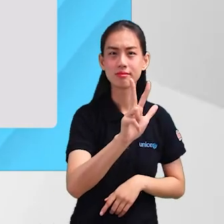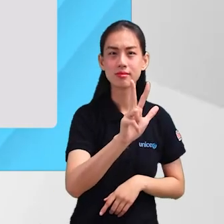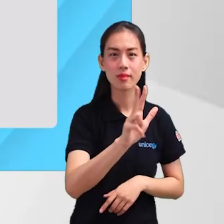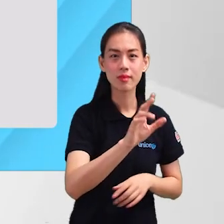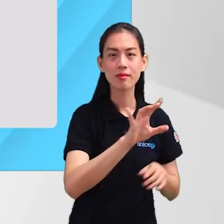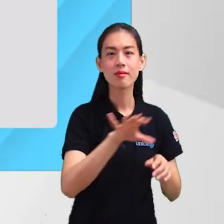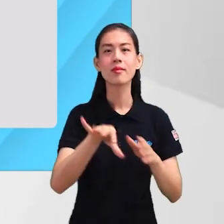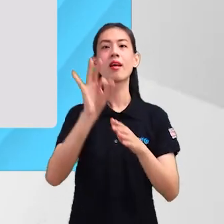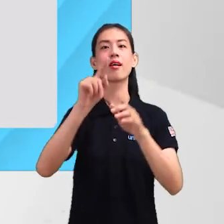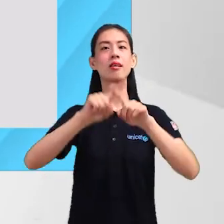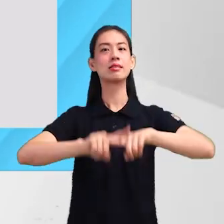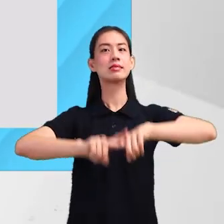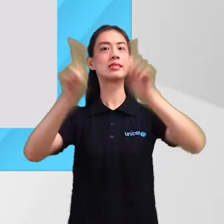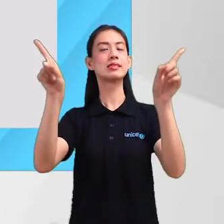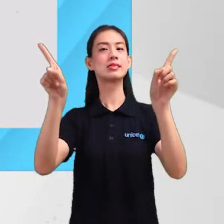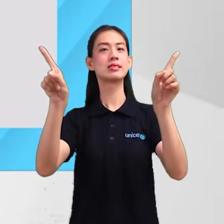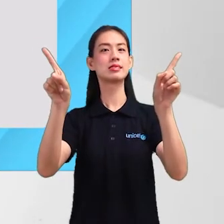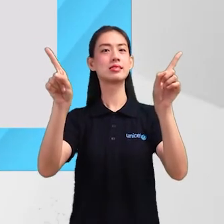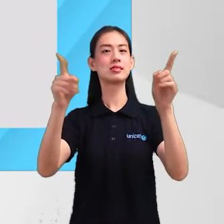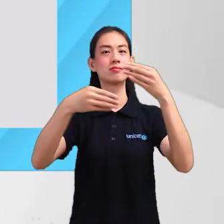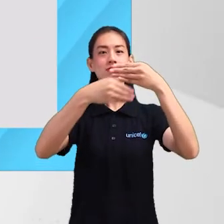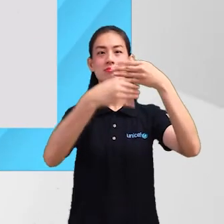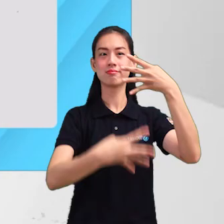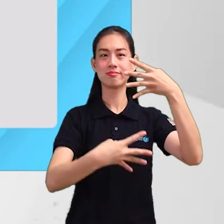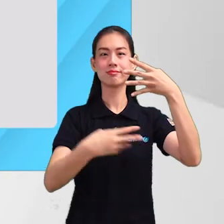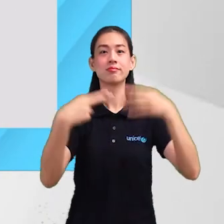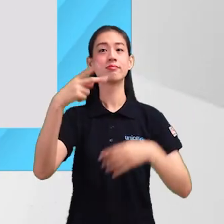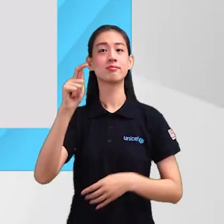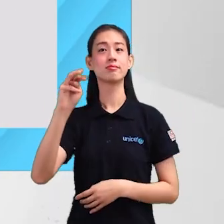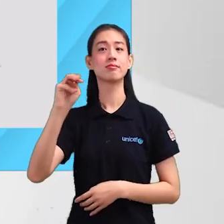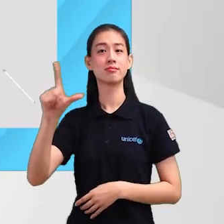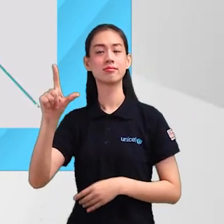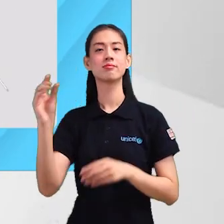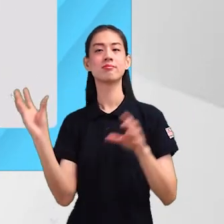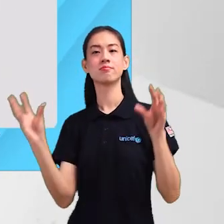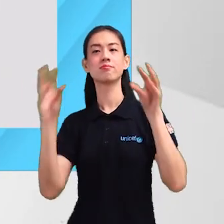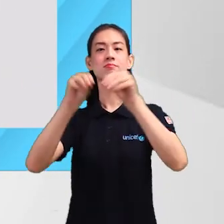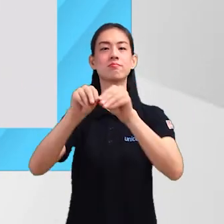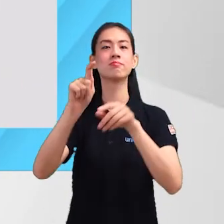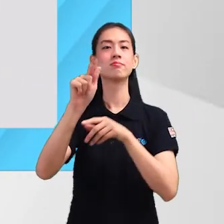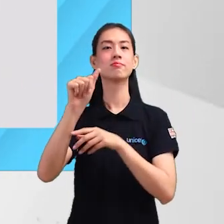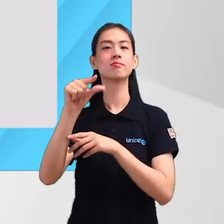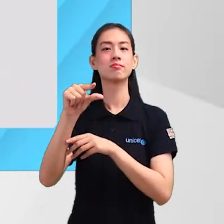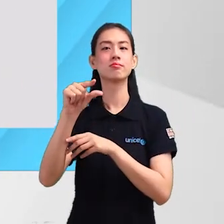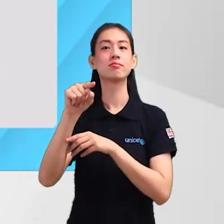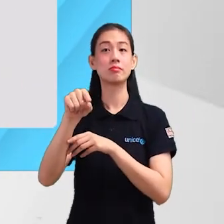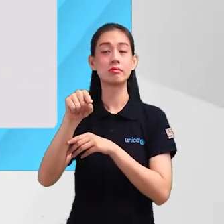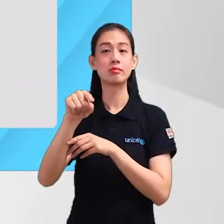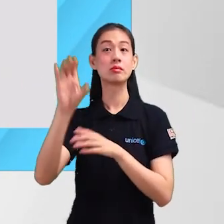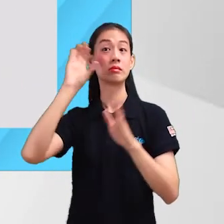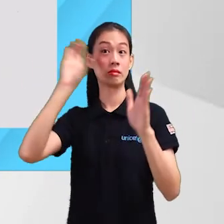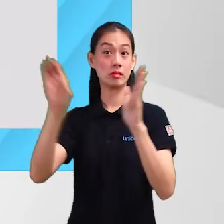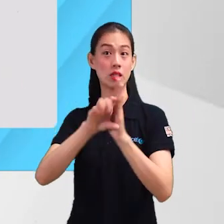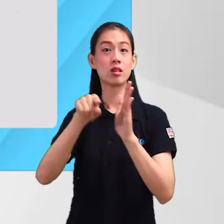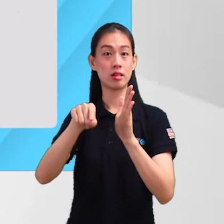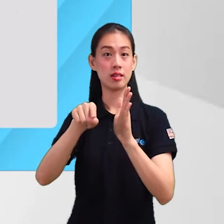image ketiga diklik. Anda akan dibawa ke laman yang berbeza. Dalam HTML, kita boleh menggabungkan teks seperti ini.